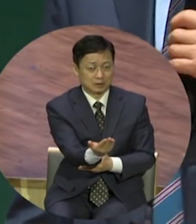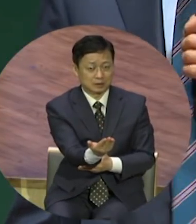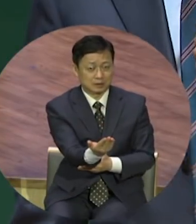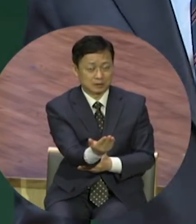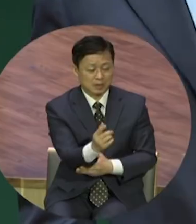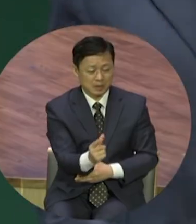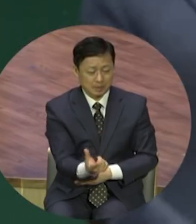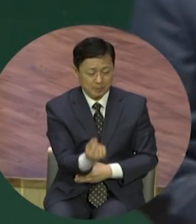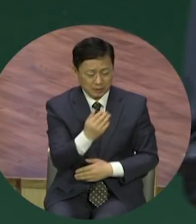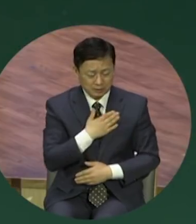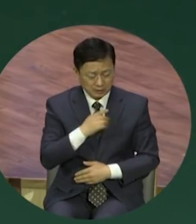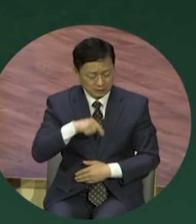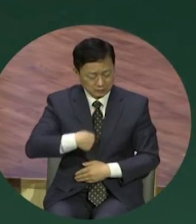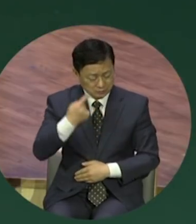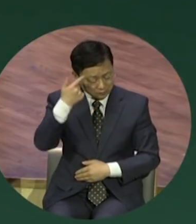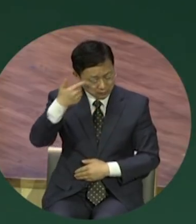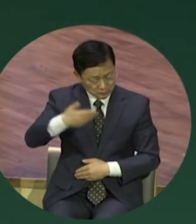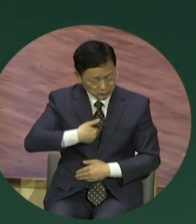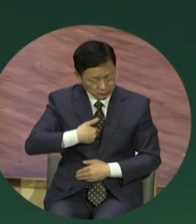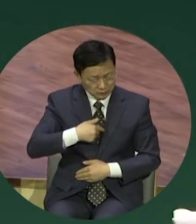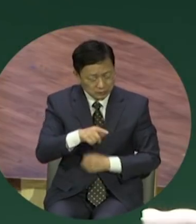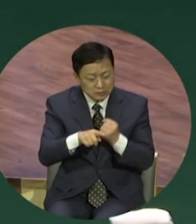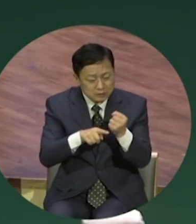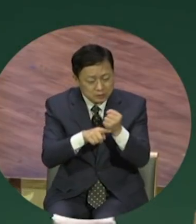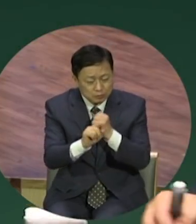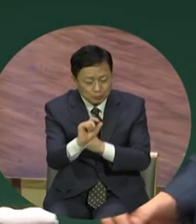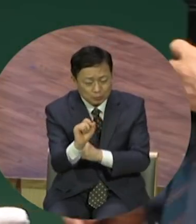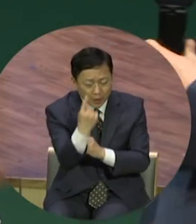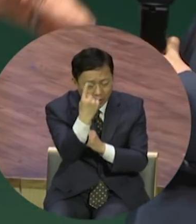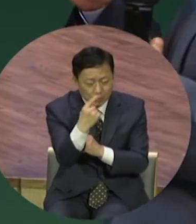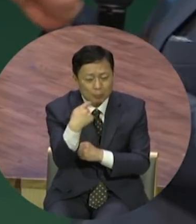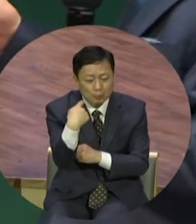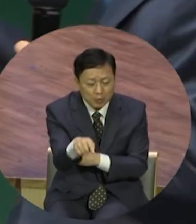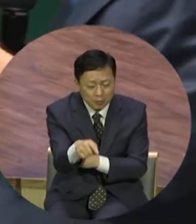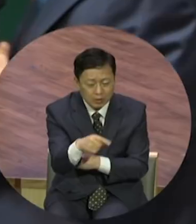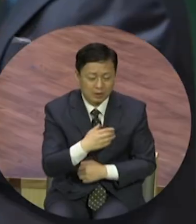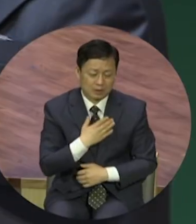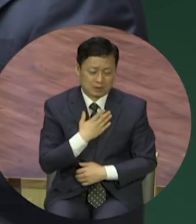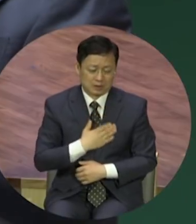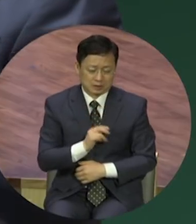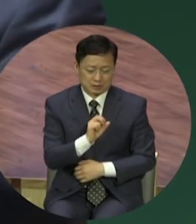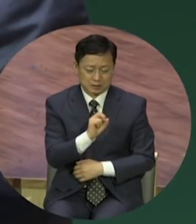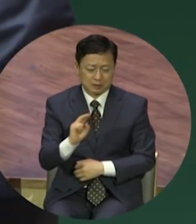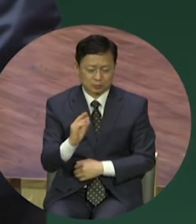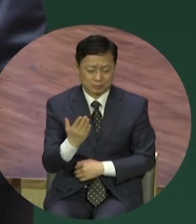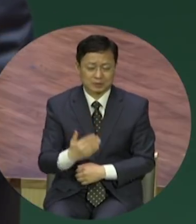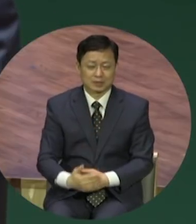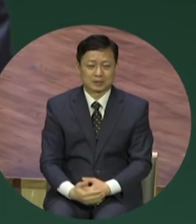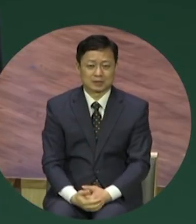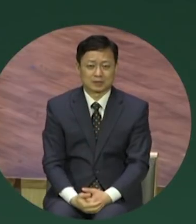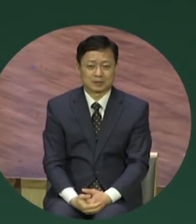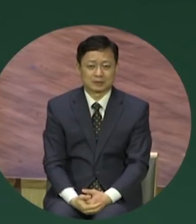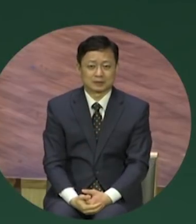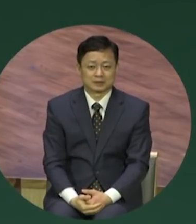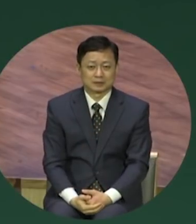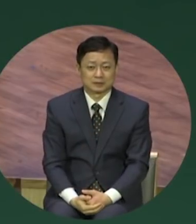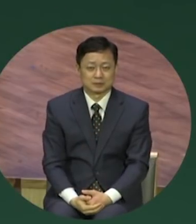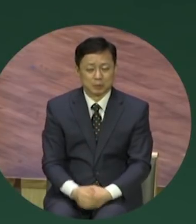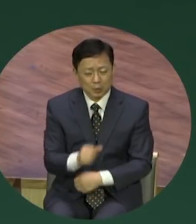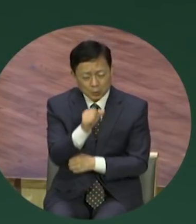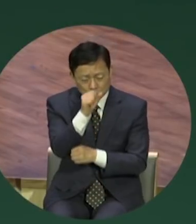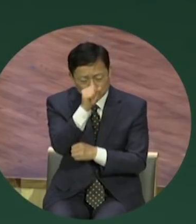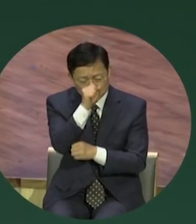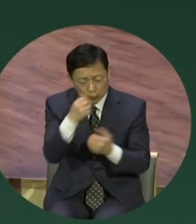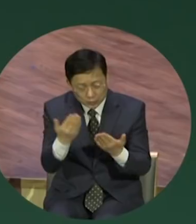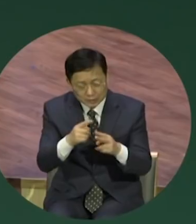빨리 발견해야 되죠. We need to understand the origin, the cause of it. 이게 왜 왔냐 말이죠. So why did this problem come about? 좋은 일이든 안 좋은